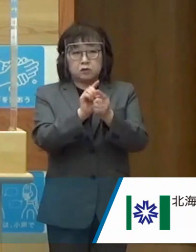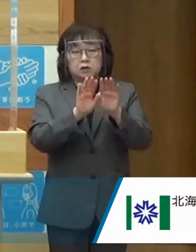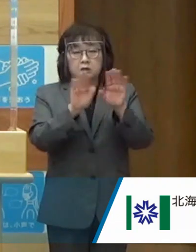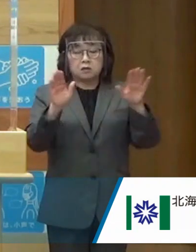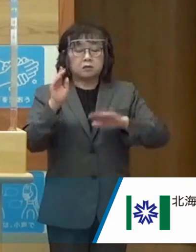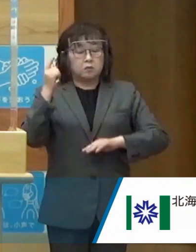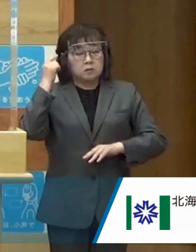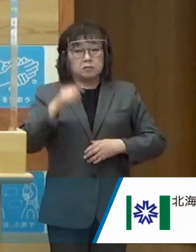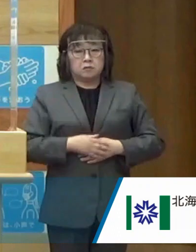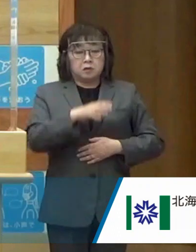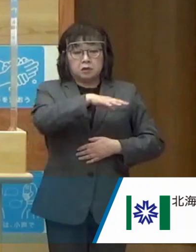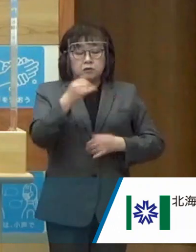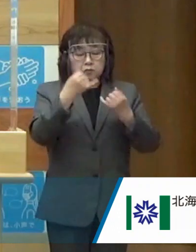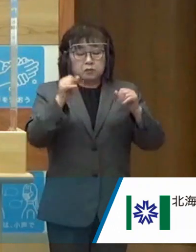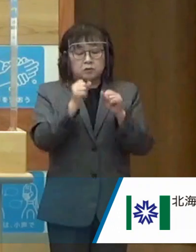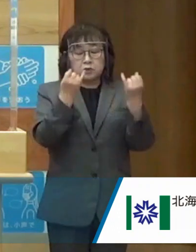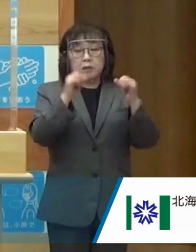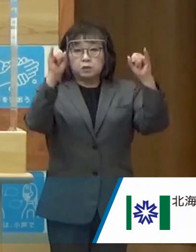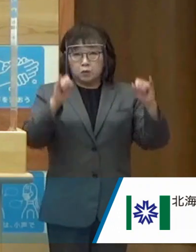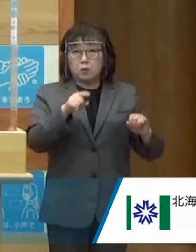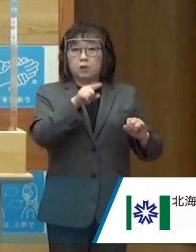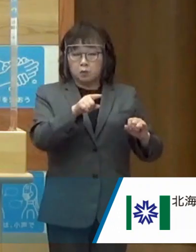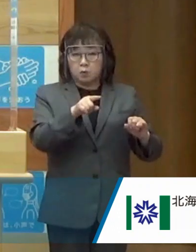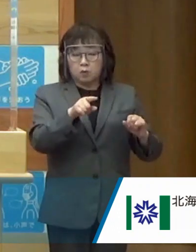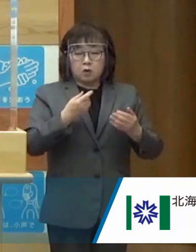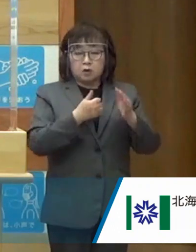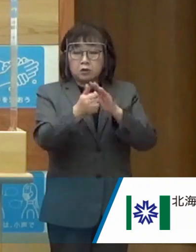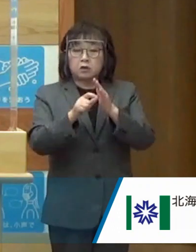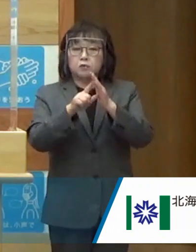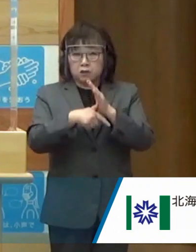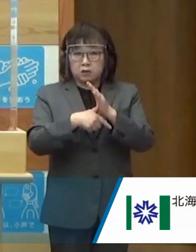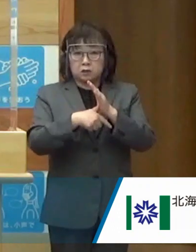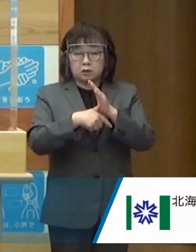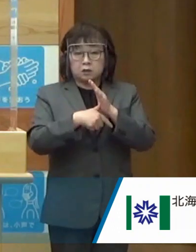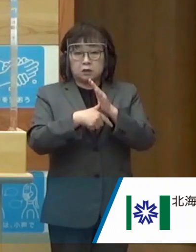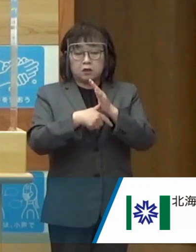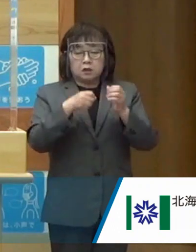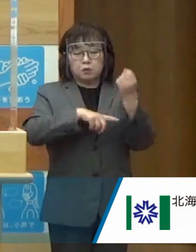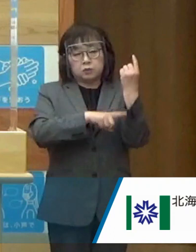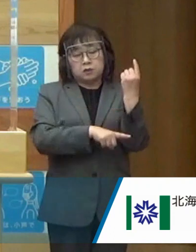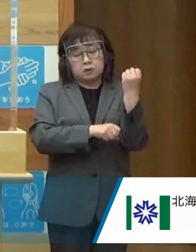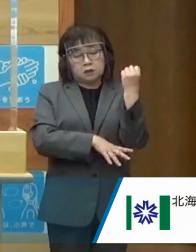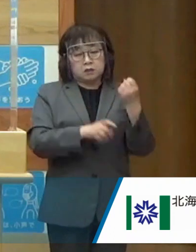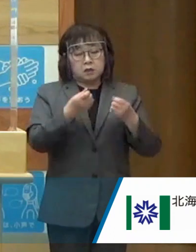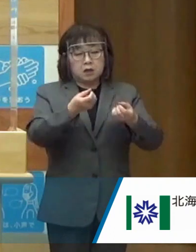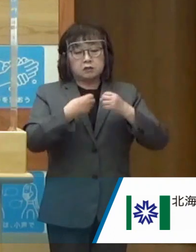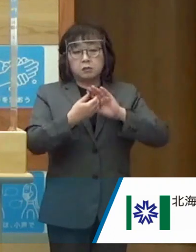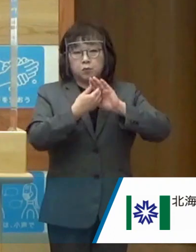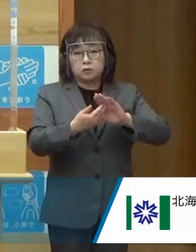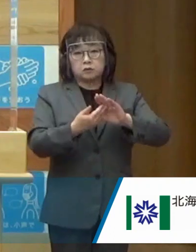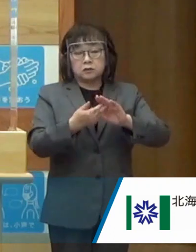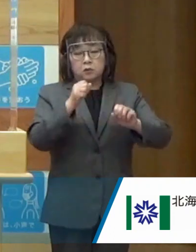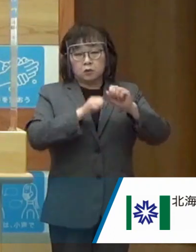ます。各地の冬のイベントにも、このお出かけになる際には、基本的な感染防止行動を